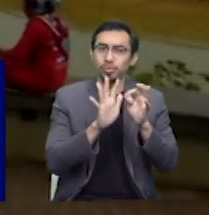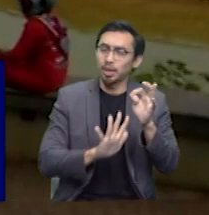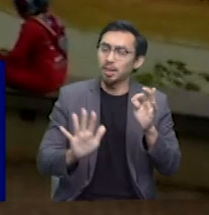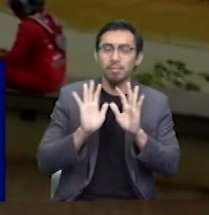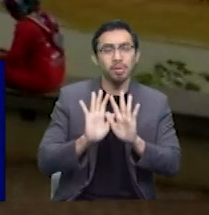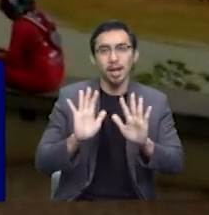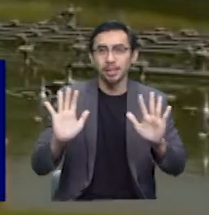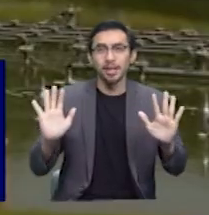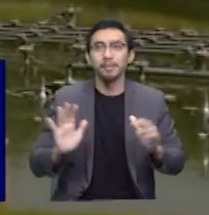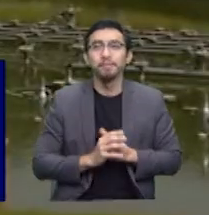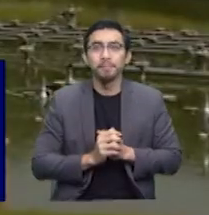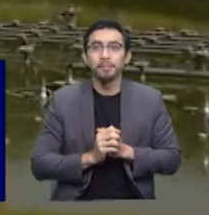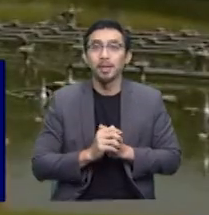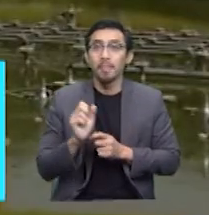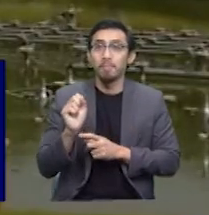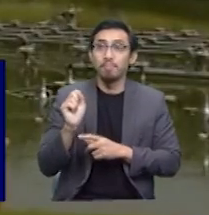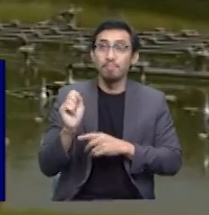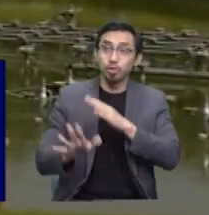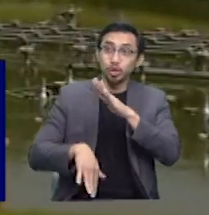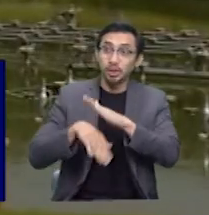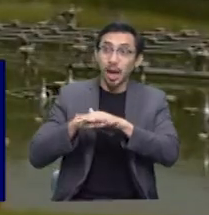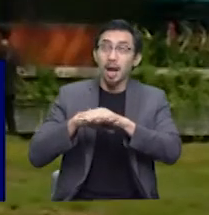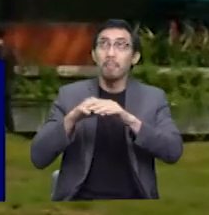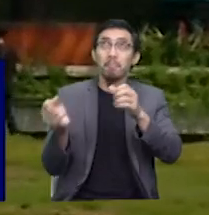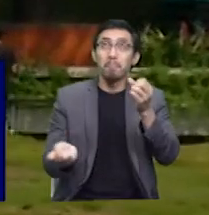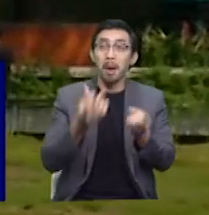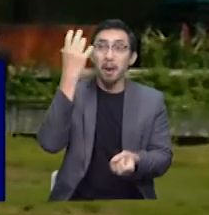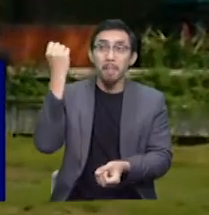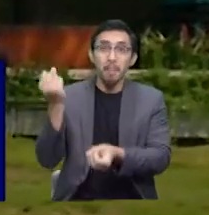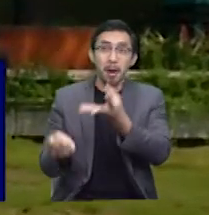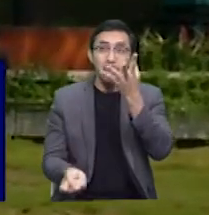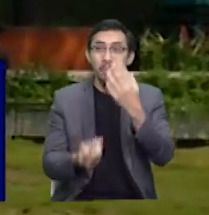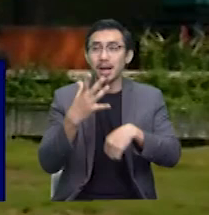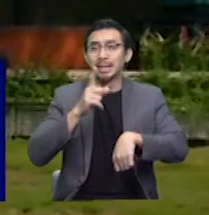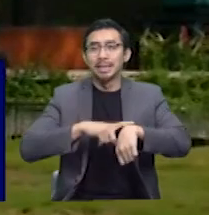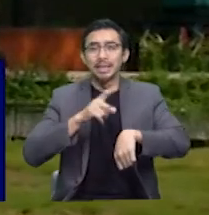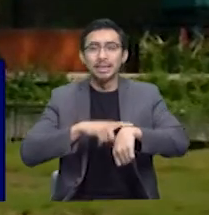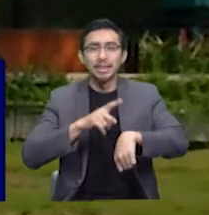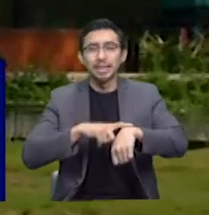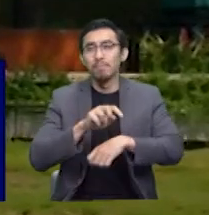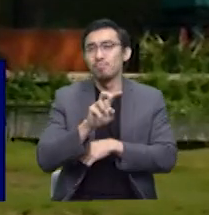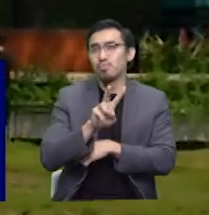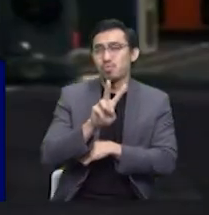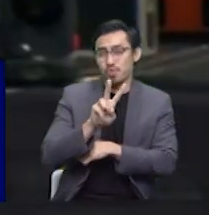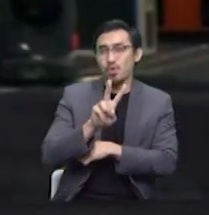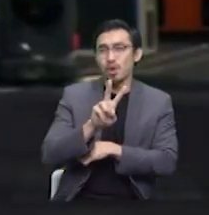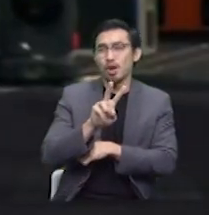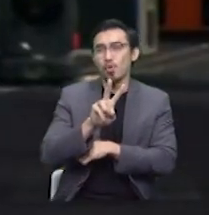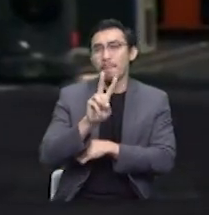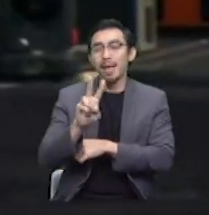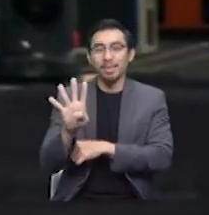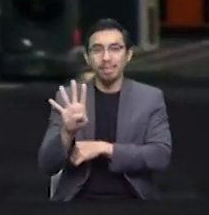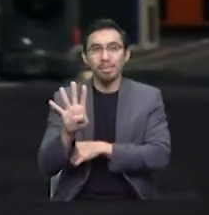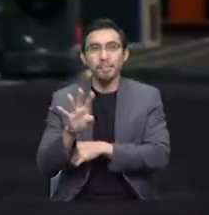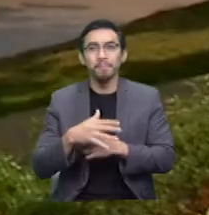puncaknya, pertunjukan kembang api akan digelar pukul 24 saat detik-detik pergantian tahun. Khusus untuk hari ini,